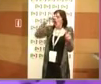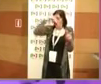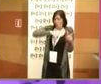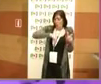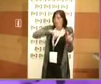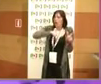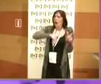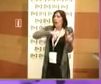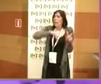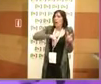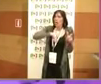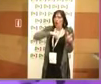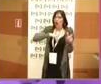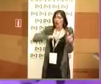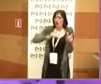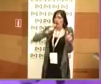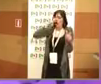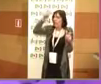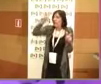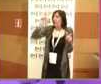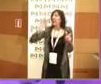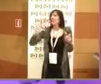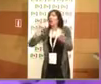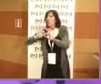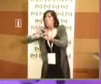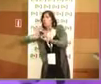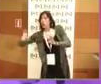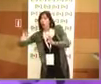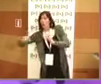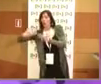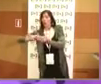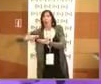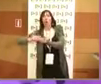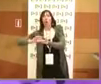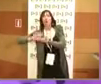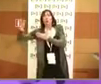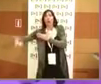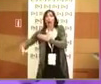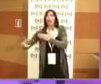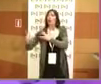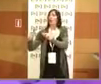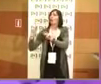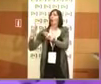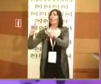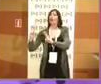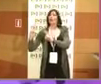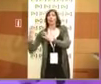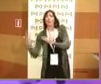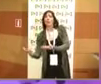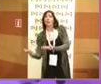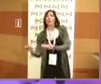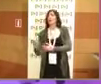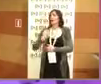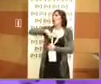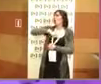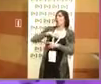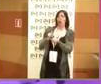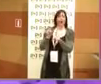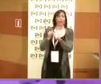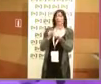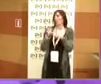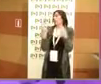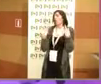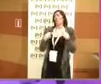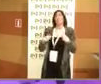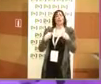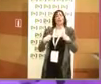pronta un'altra offerta credibile, una nuova speranza, noi vivremo una fase ugualmente drammatica, la terza